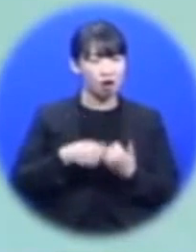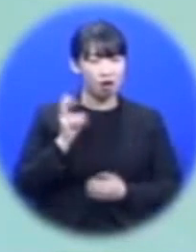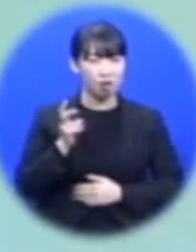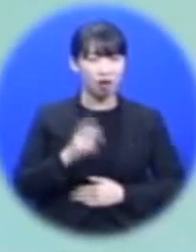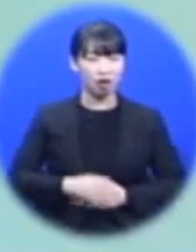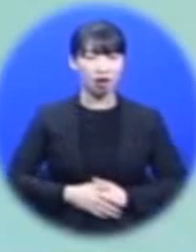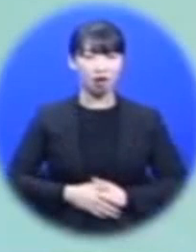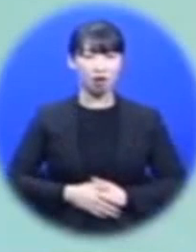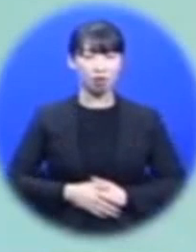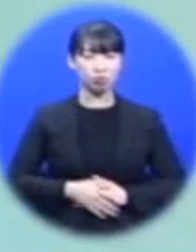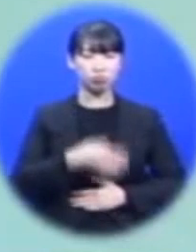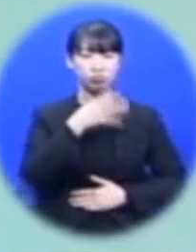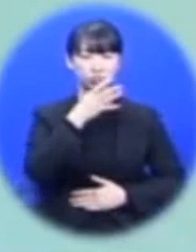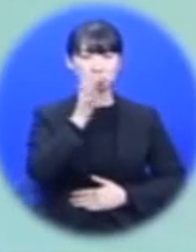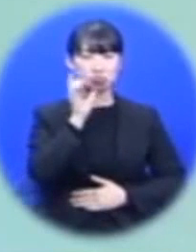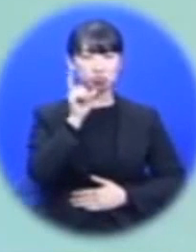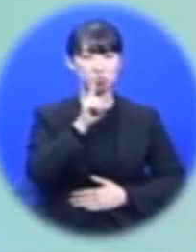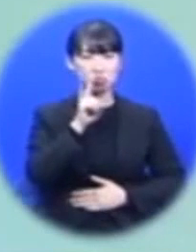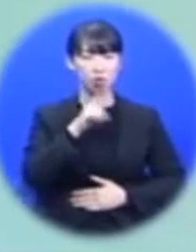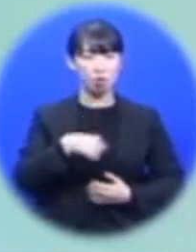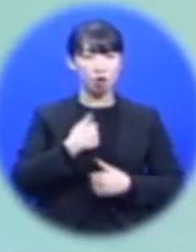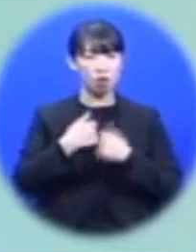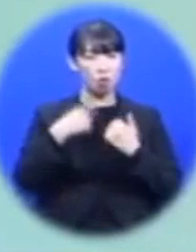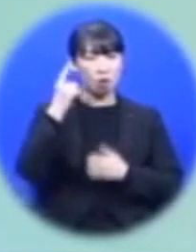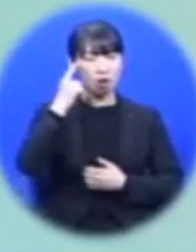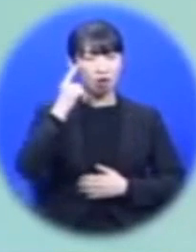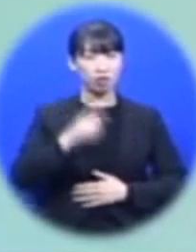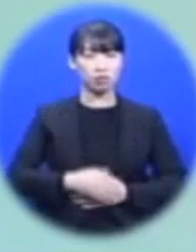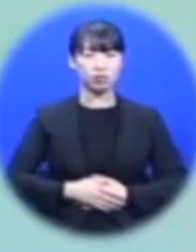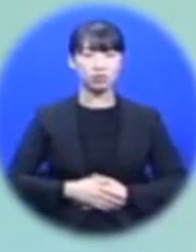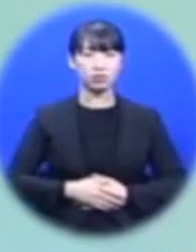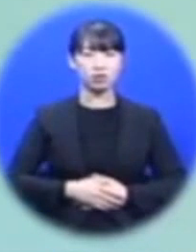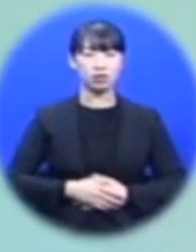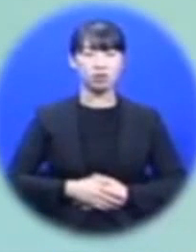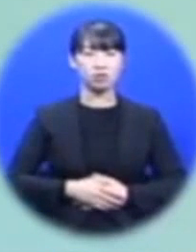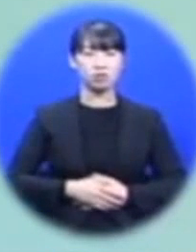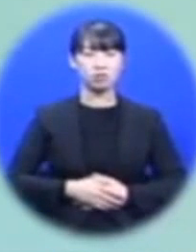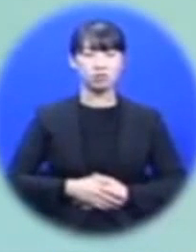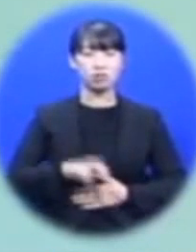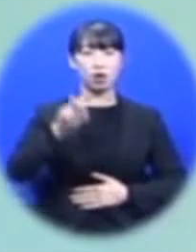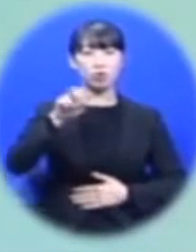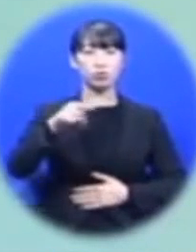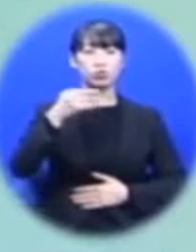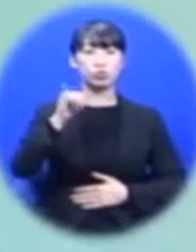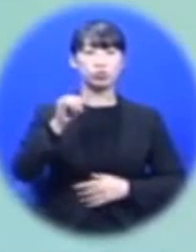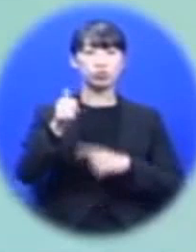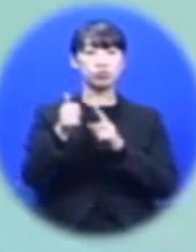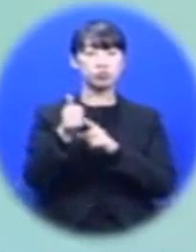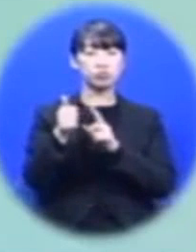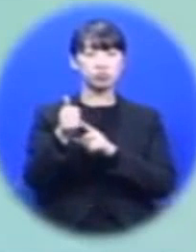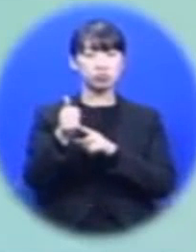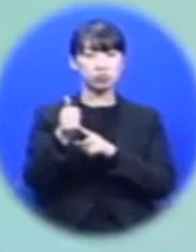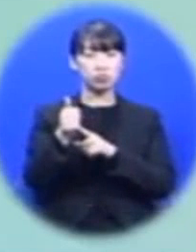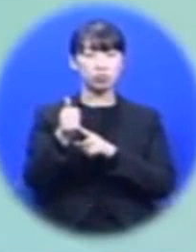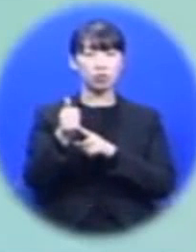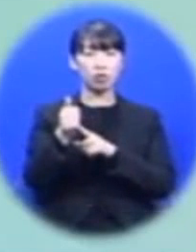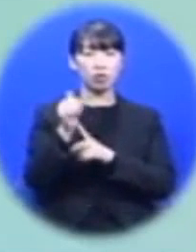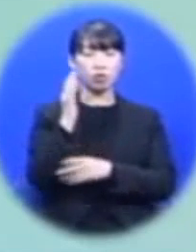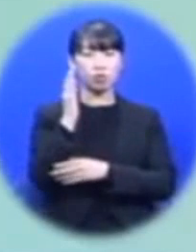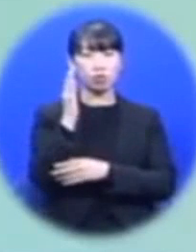저렇게 화를 내다니 근데 무디가 그 정도로 이야기하면 그죠 그냥 좀 과민 반응을 보이는